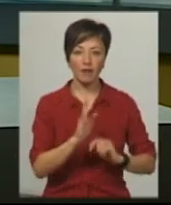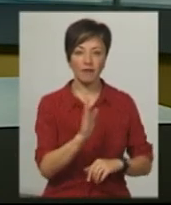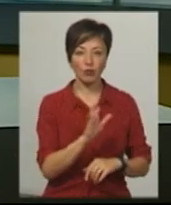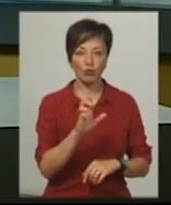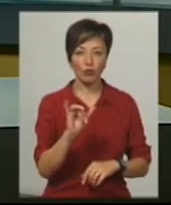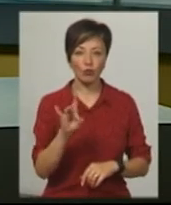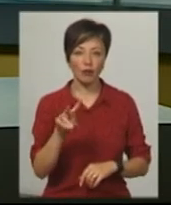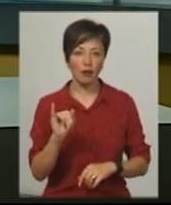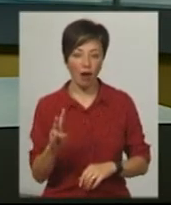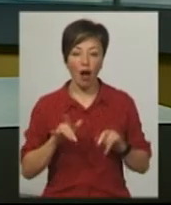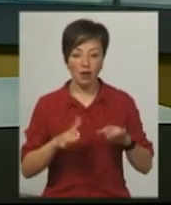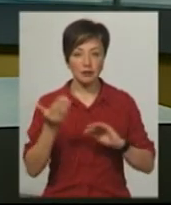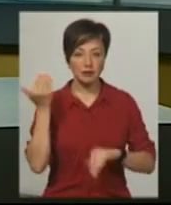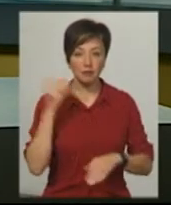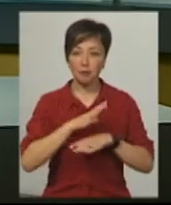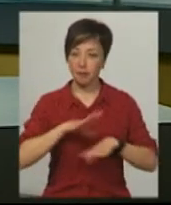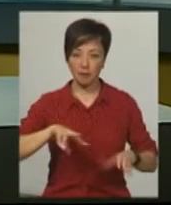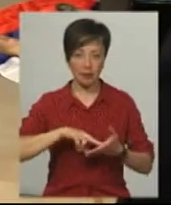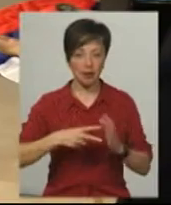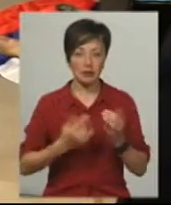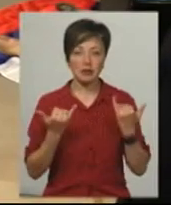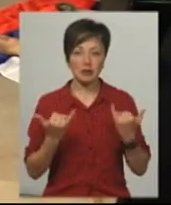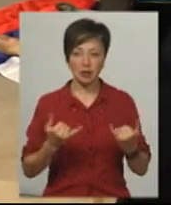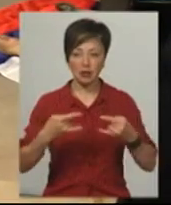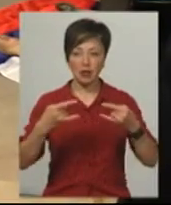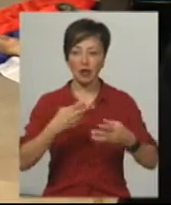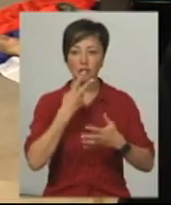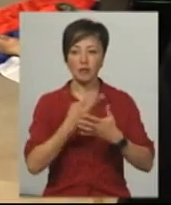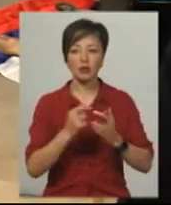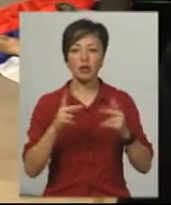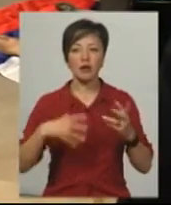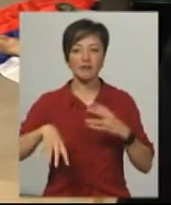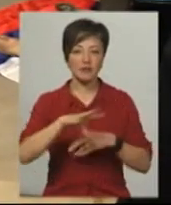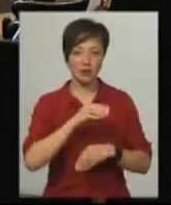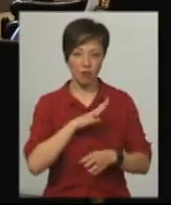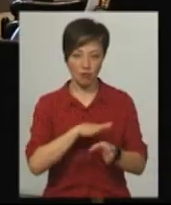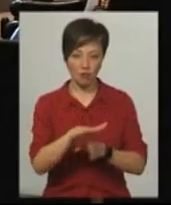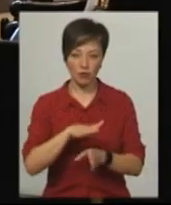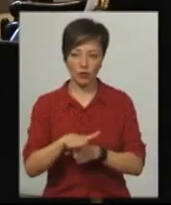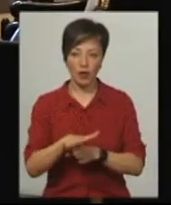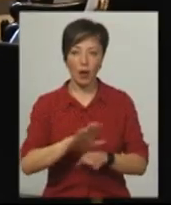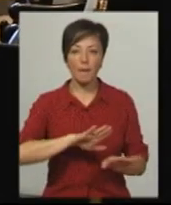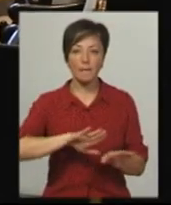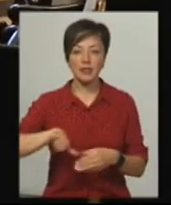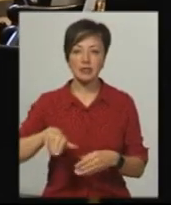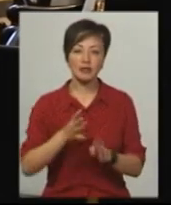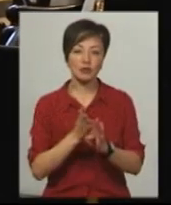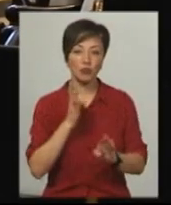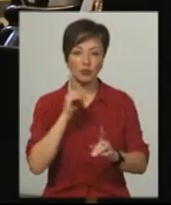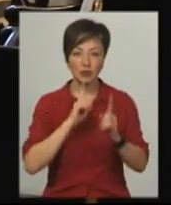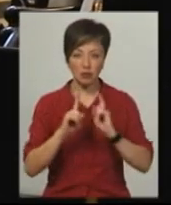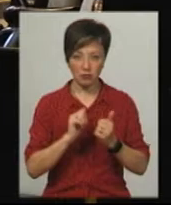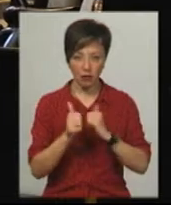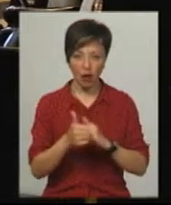Каже, що акцію заздалегідь не планували. Зараз на екрані ви бачите, як усе відбувалося. Після позачергової сесії